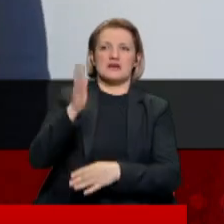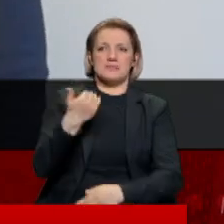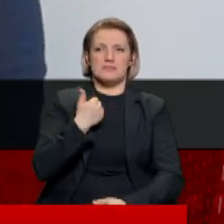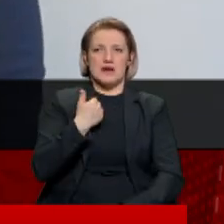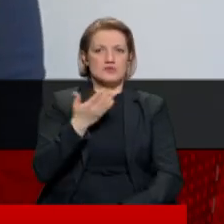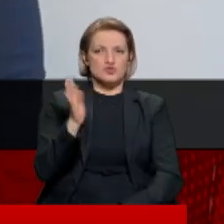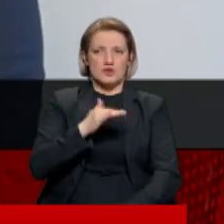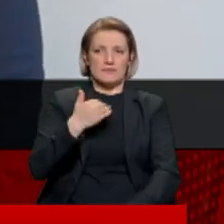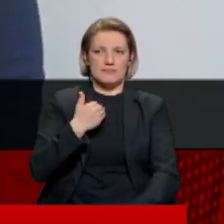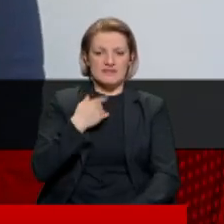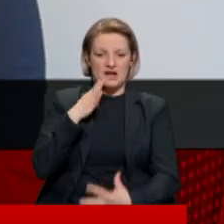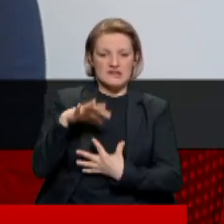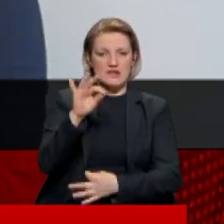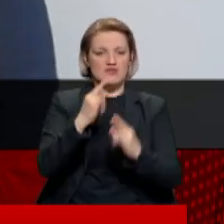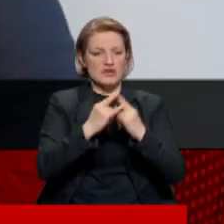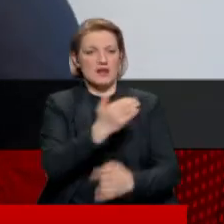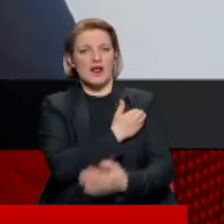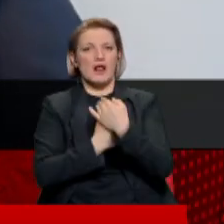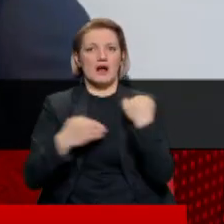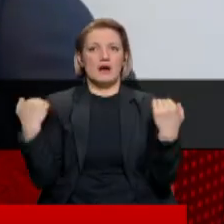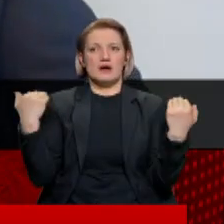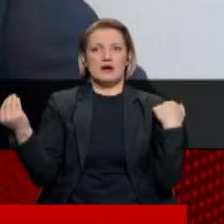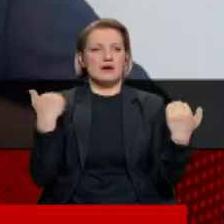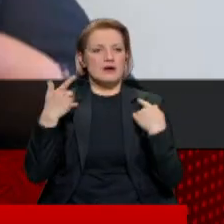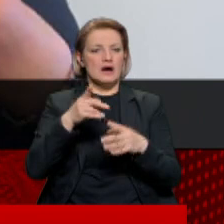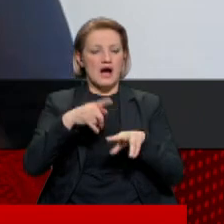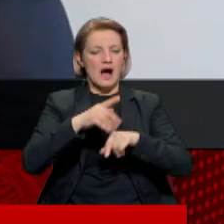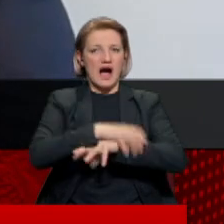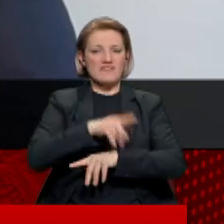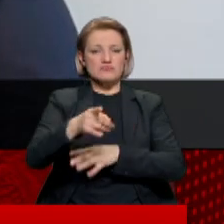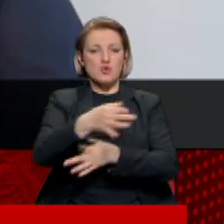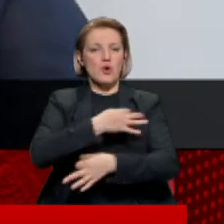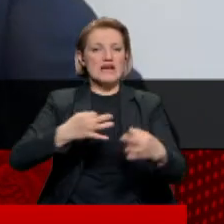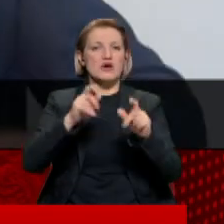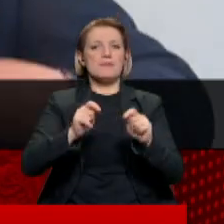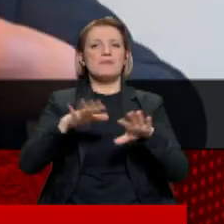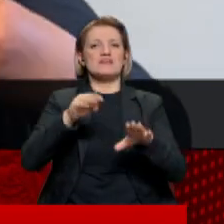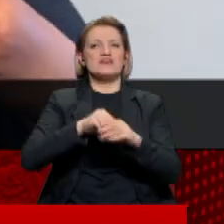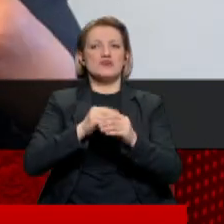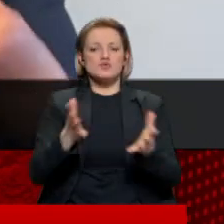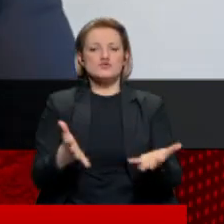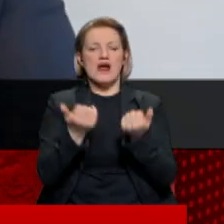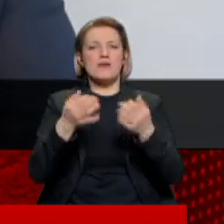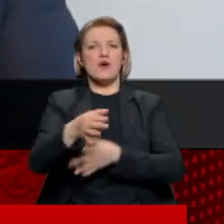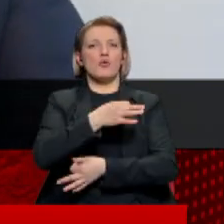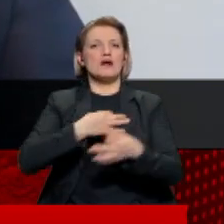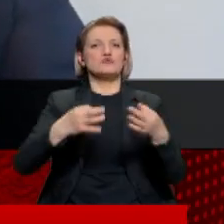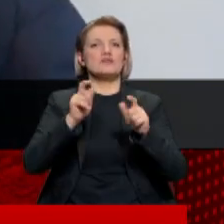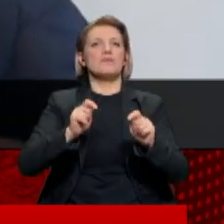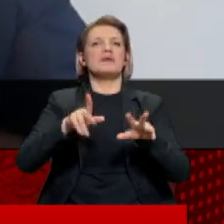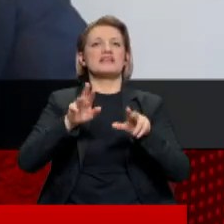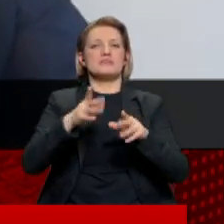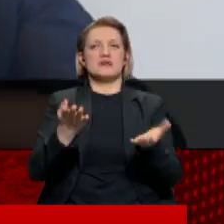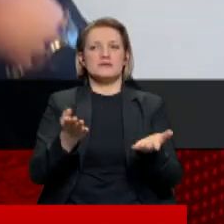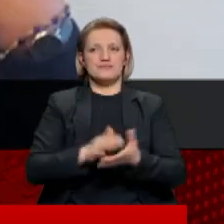Ben sonra benden de insanlar çadır istiyor. AFAD bu işi organize edemediği için. Kurtarmayı organize edemediği gibi.